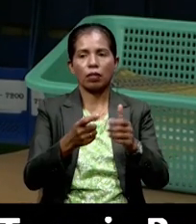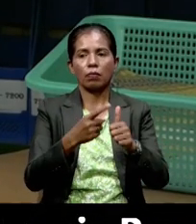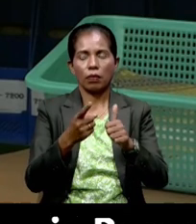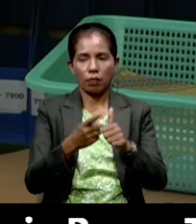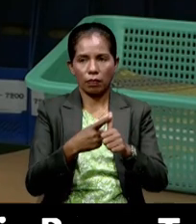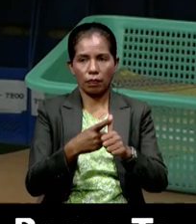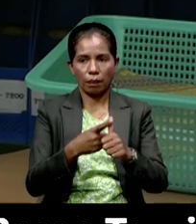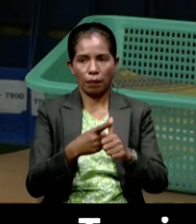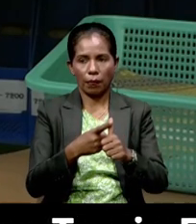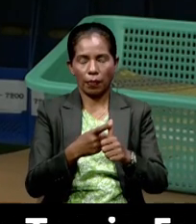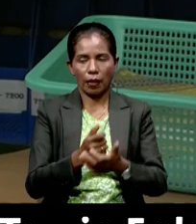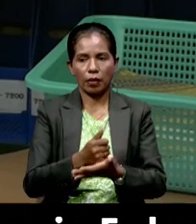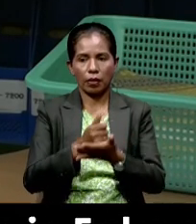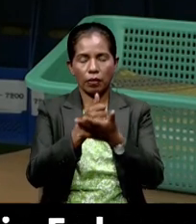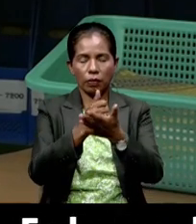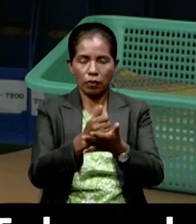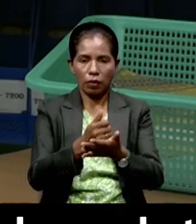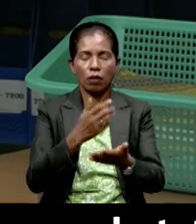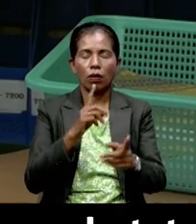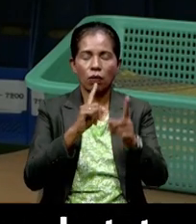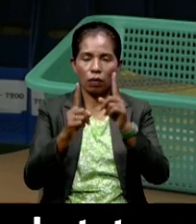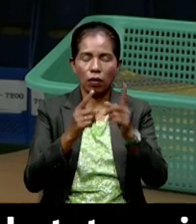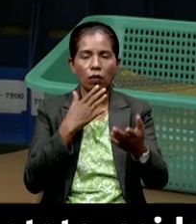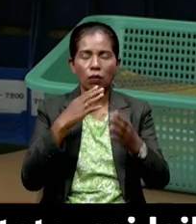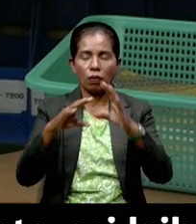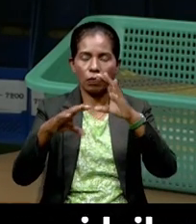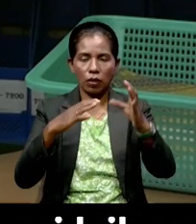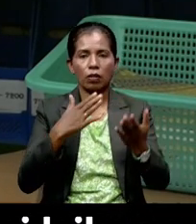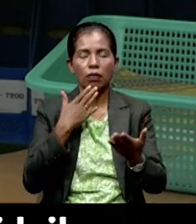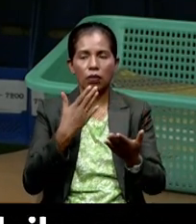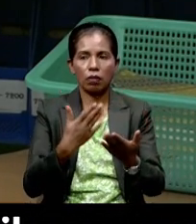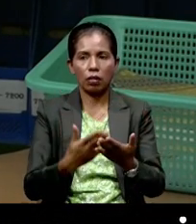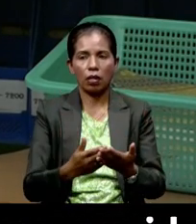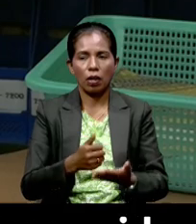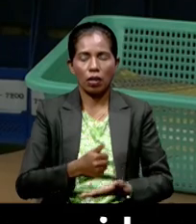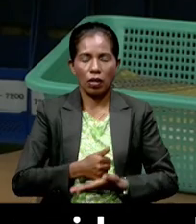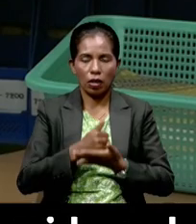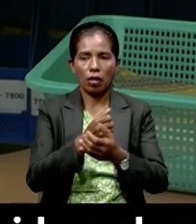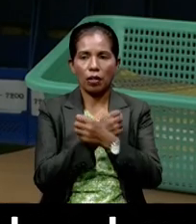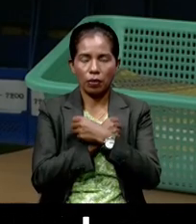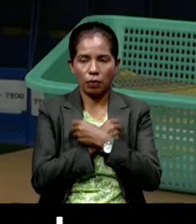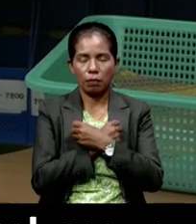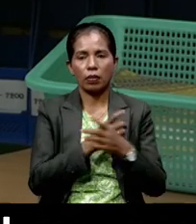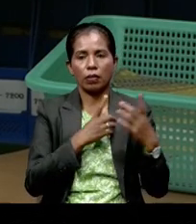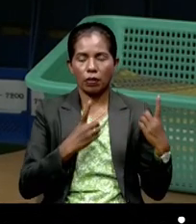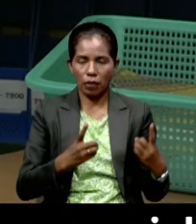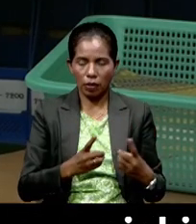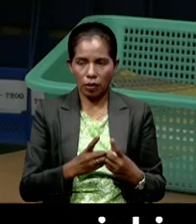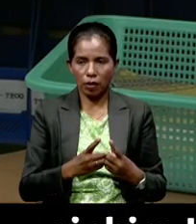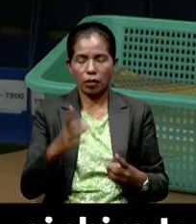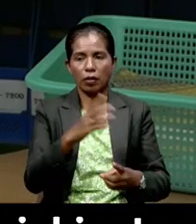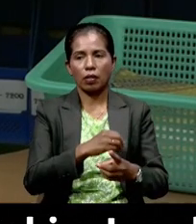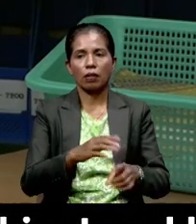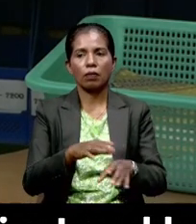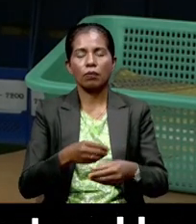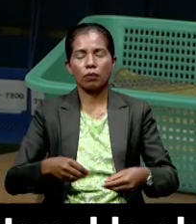sekali memberikan sapaan, nah itu kan tanda hadumi, memberikan sapaan, cinta, memberikan